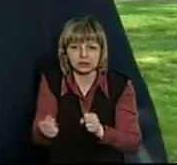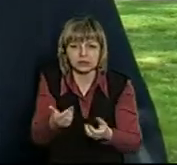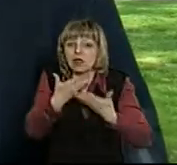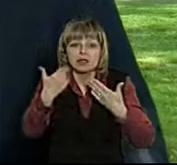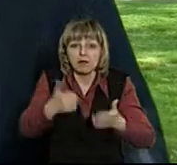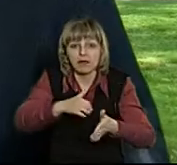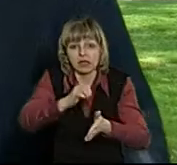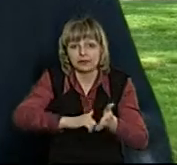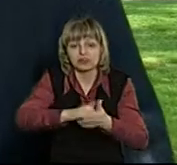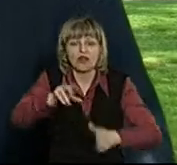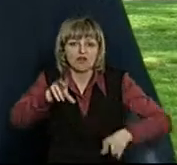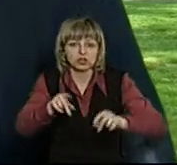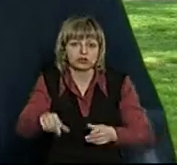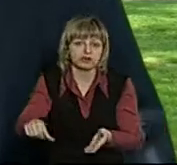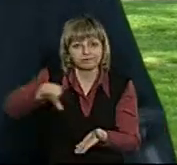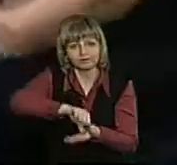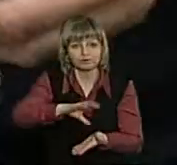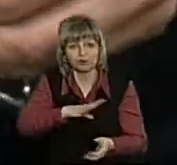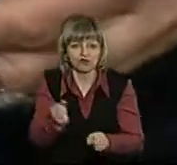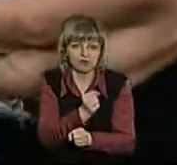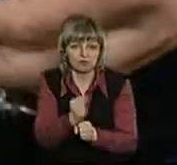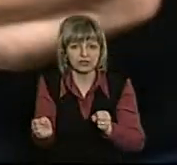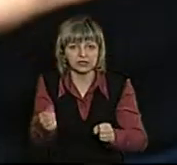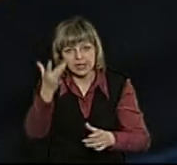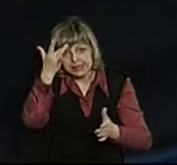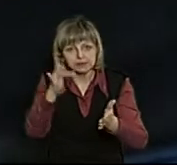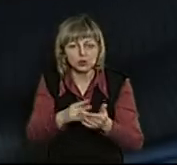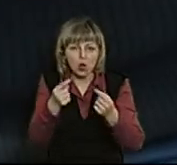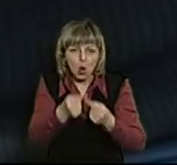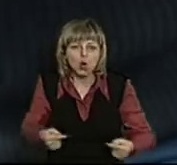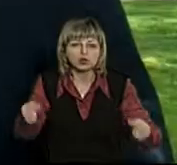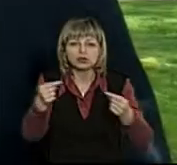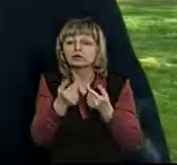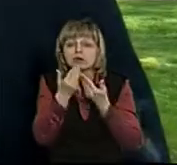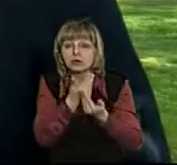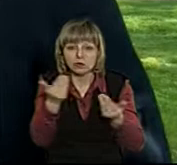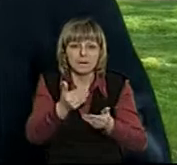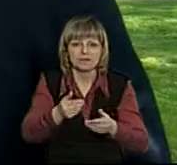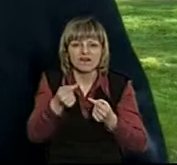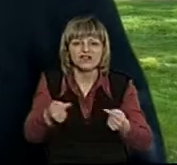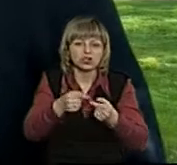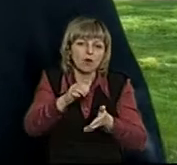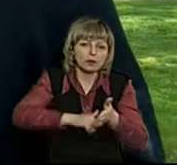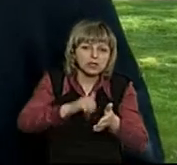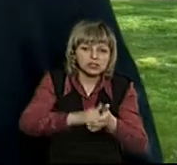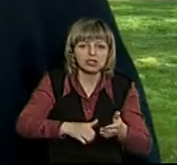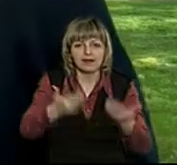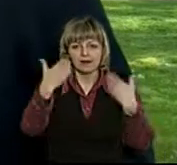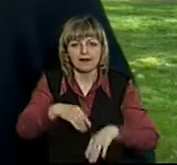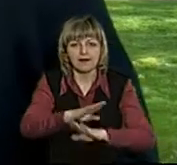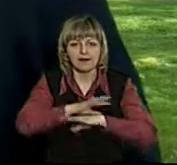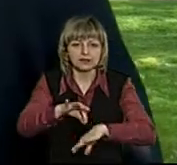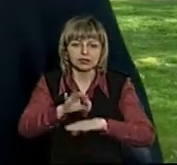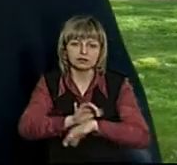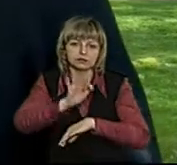Немає підстав вважати, що він брав участь у якійсь бійці. З метою остаточного встановлення причин та часу смерті тіла направили